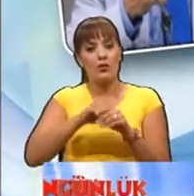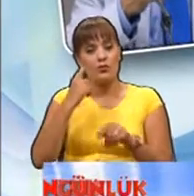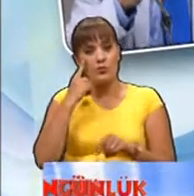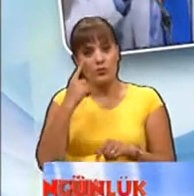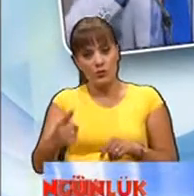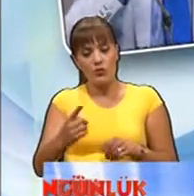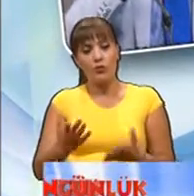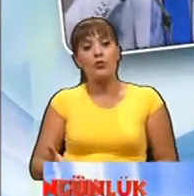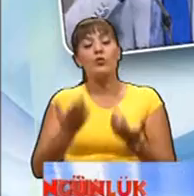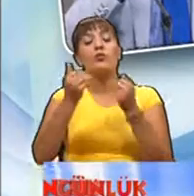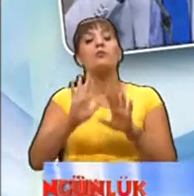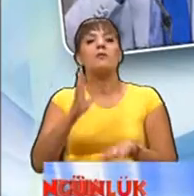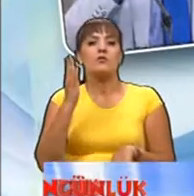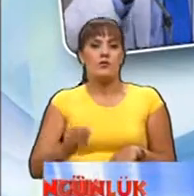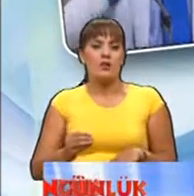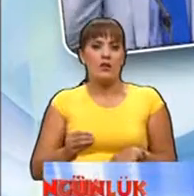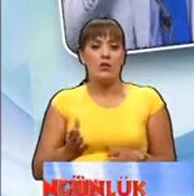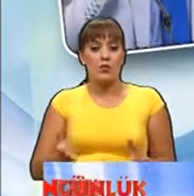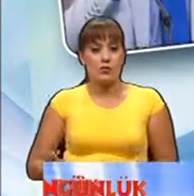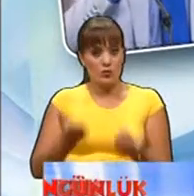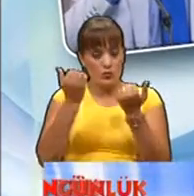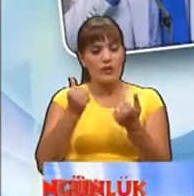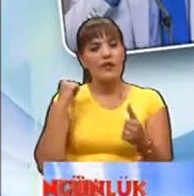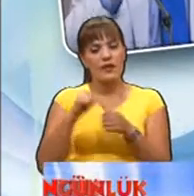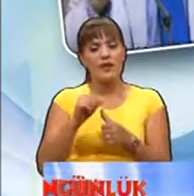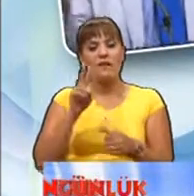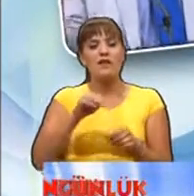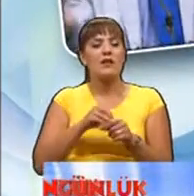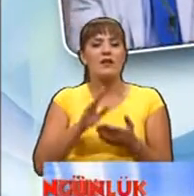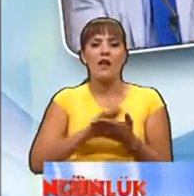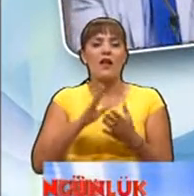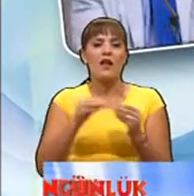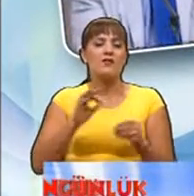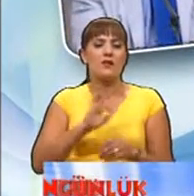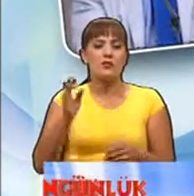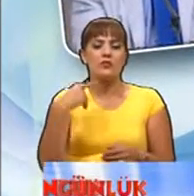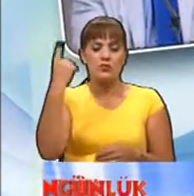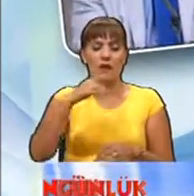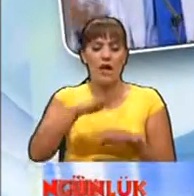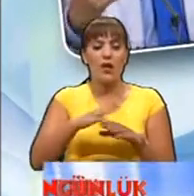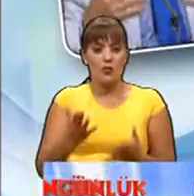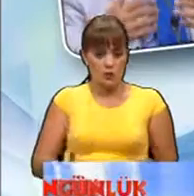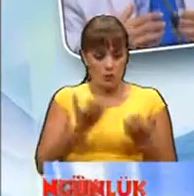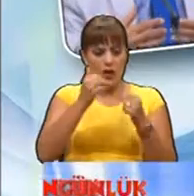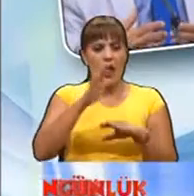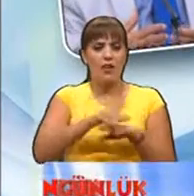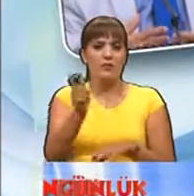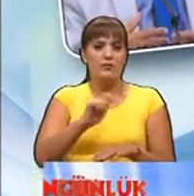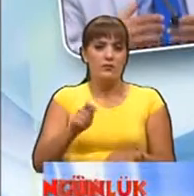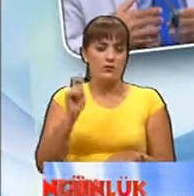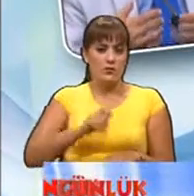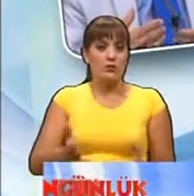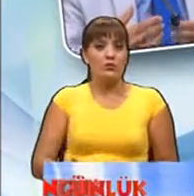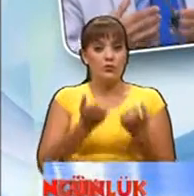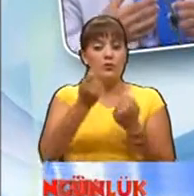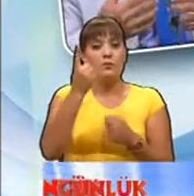durumundan kurtulmamış olacak. Hı hı. Kurtulur ise yine vasiyet geçersiz. Evet. Çünkü kurtuldun, el yazı vasiyet yapabilirsin. Tabii, noter vasiyet.